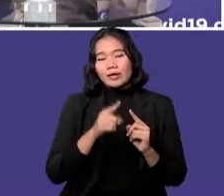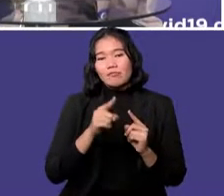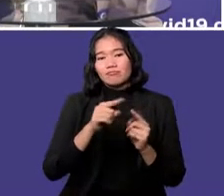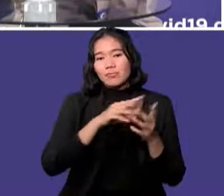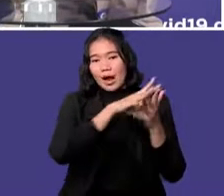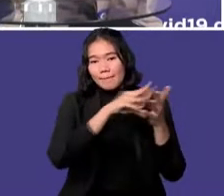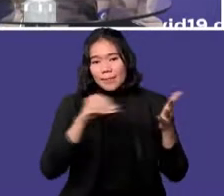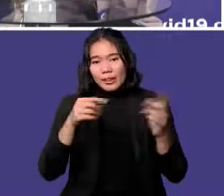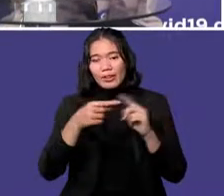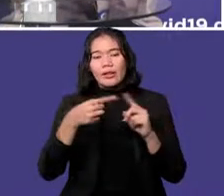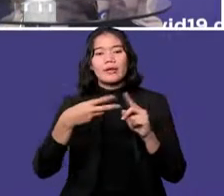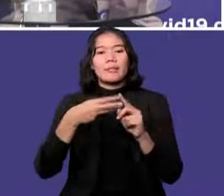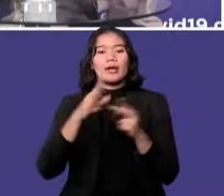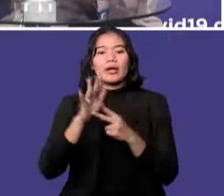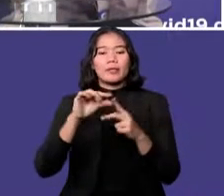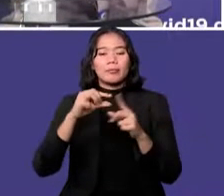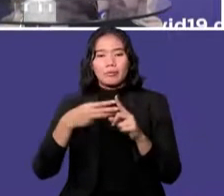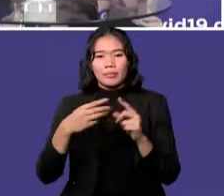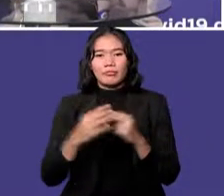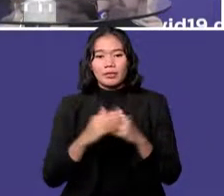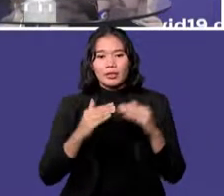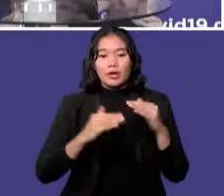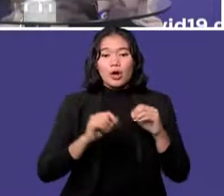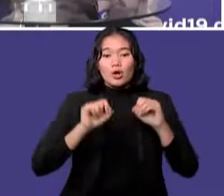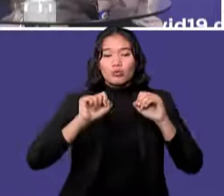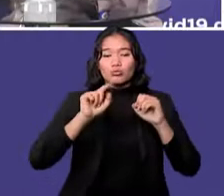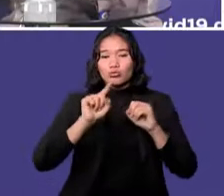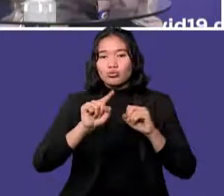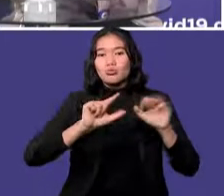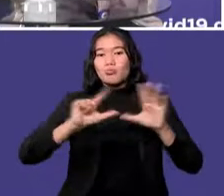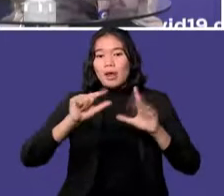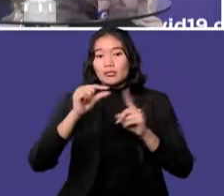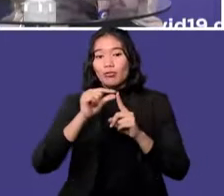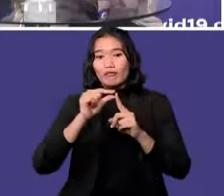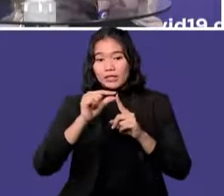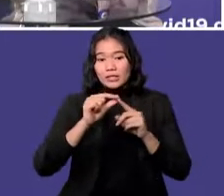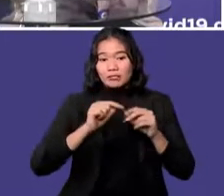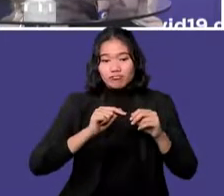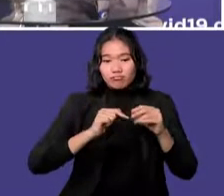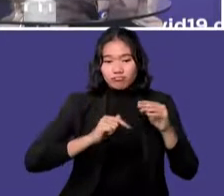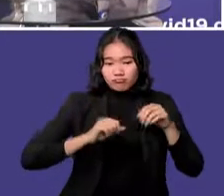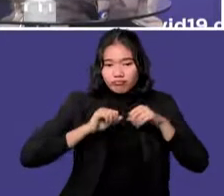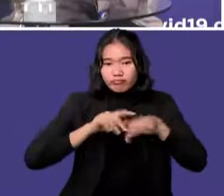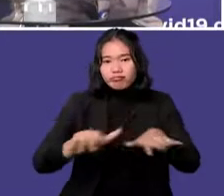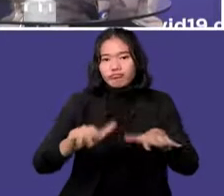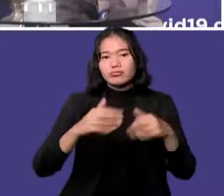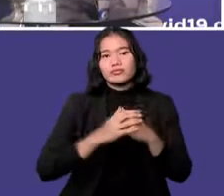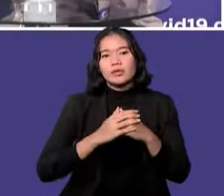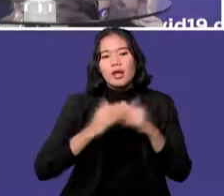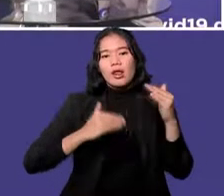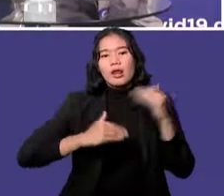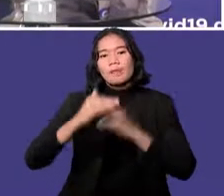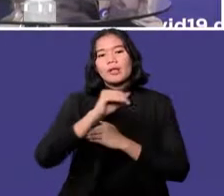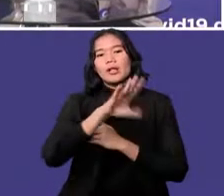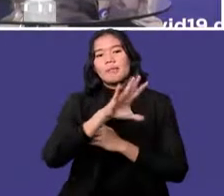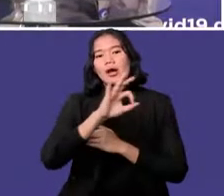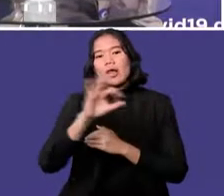di BNPB itu hampir 17 provinsi yang sudah lebih dari 500 kasus gitu.